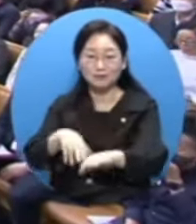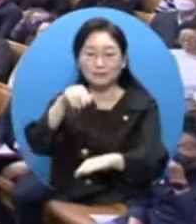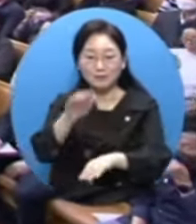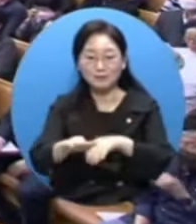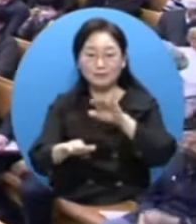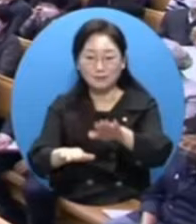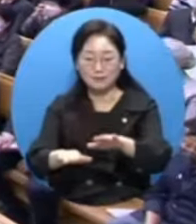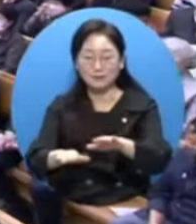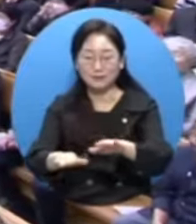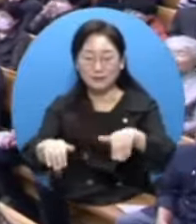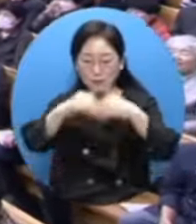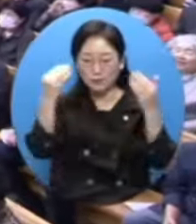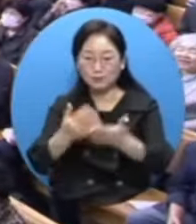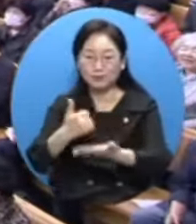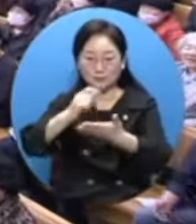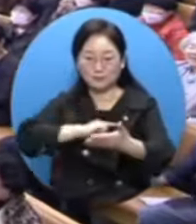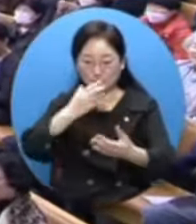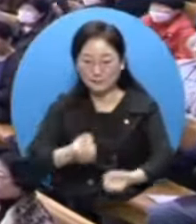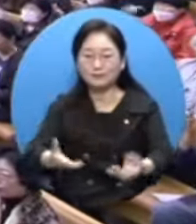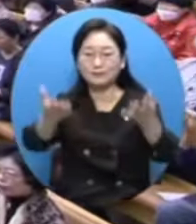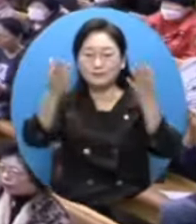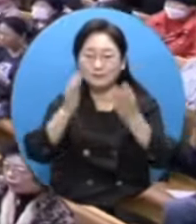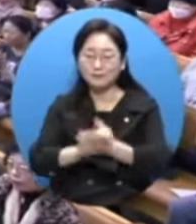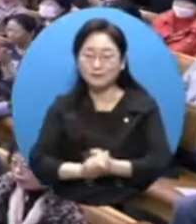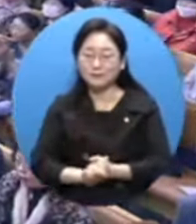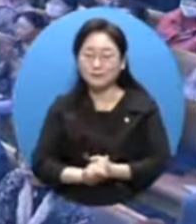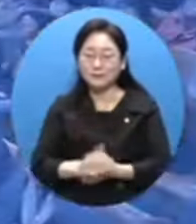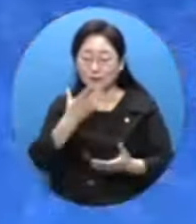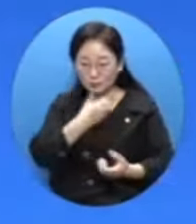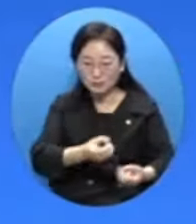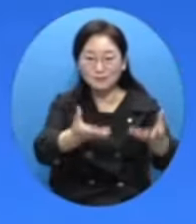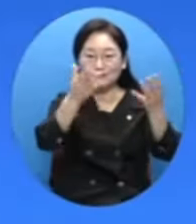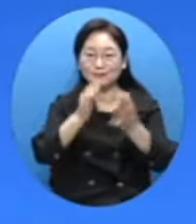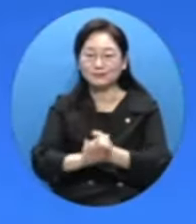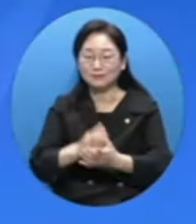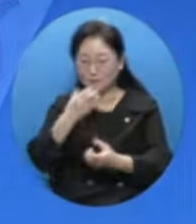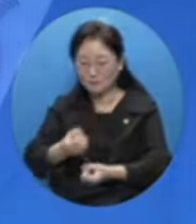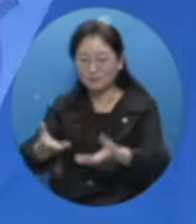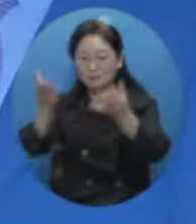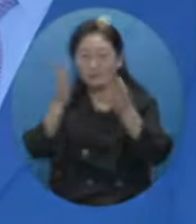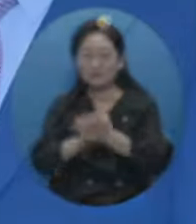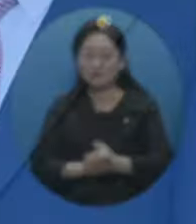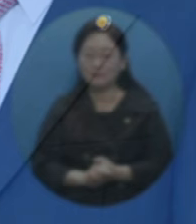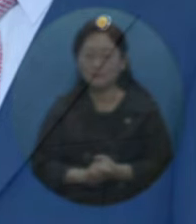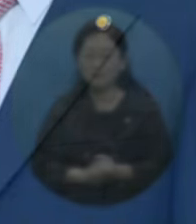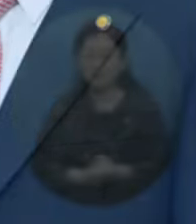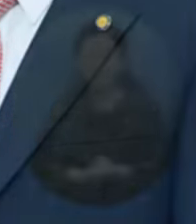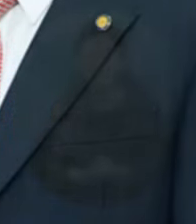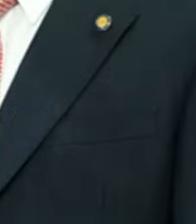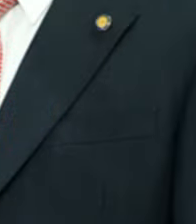또 전진해가는 여러분들에게 주님으로 축원합니다. 축원합니다. 축원합니다.